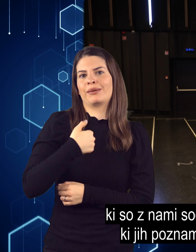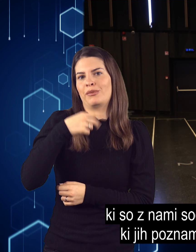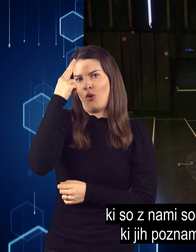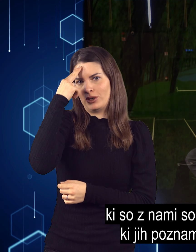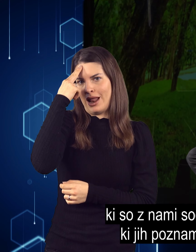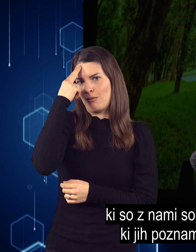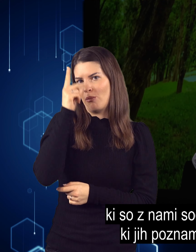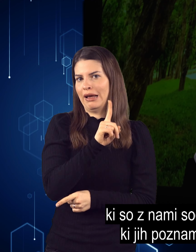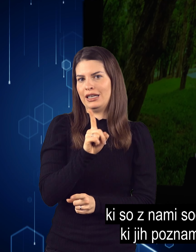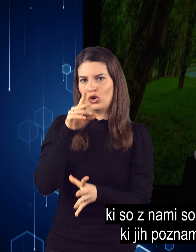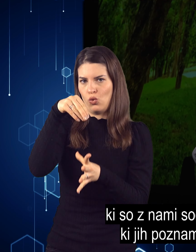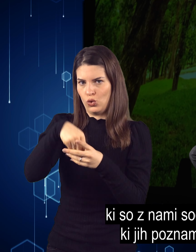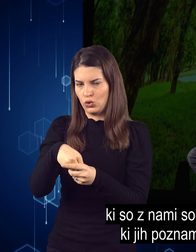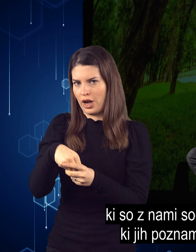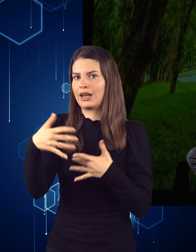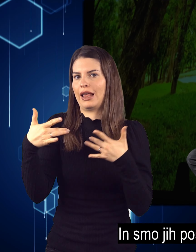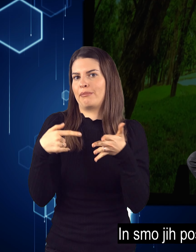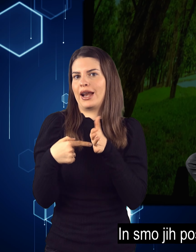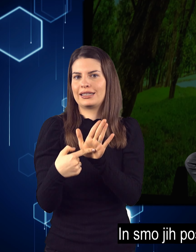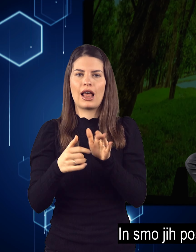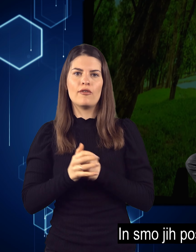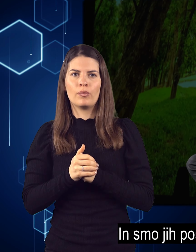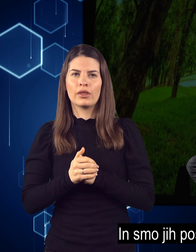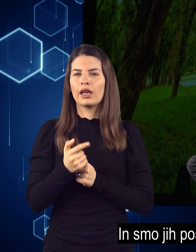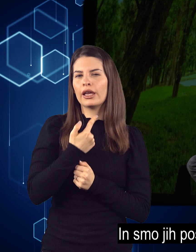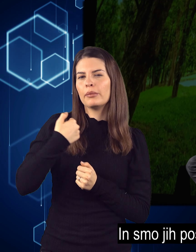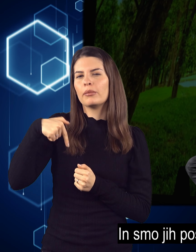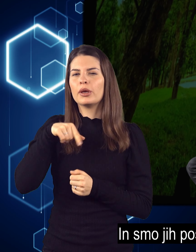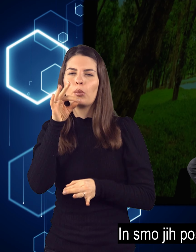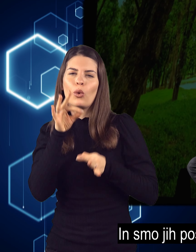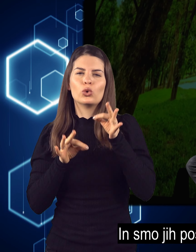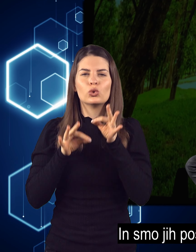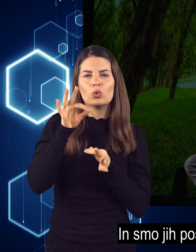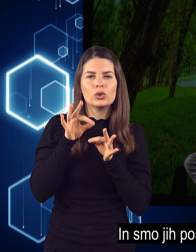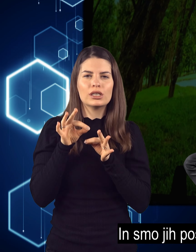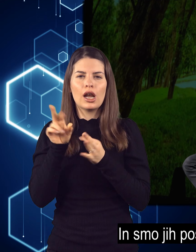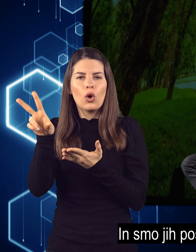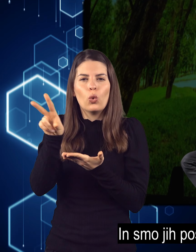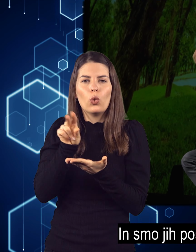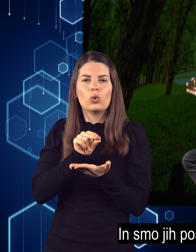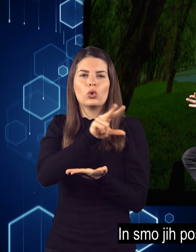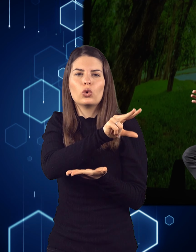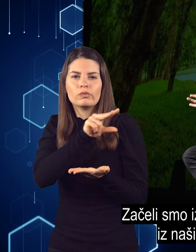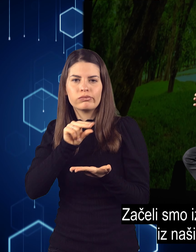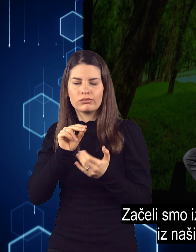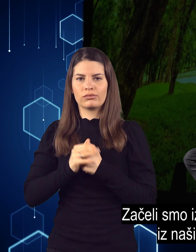izven tega okolja. Pa smo probali nekako majčkan vključati.